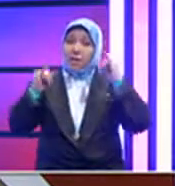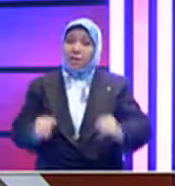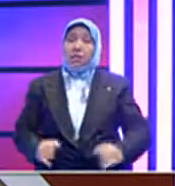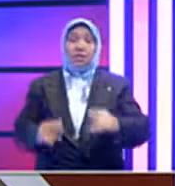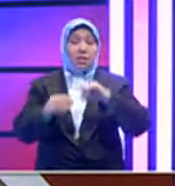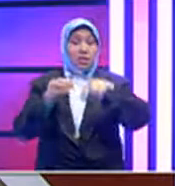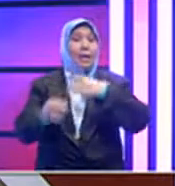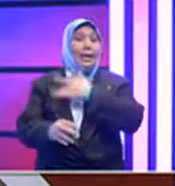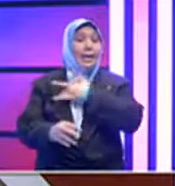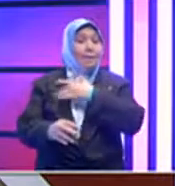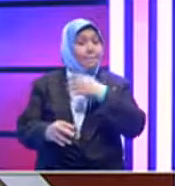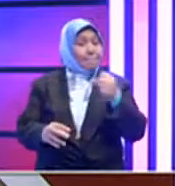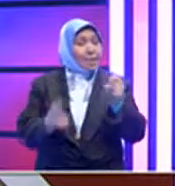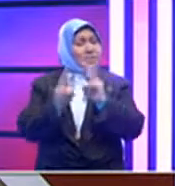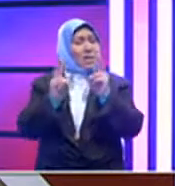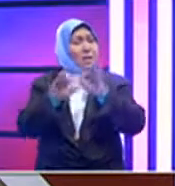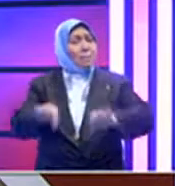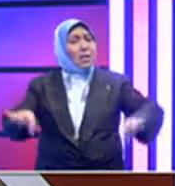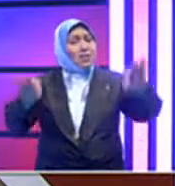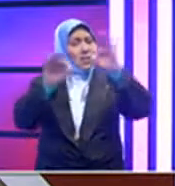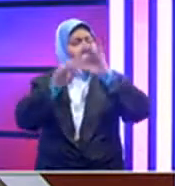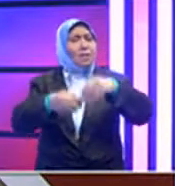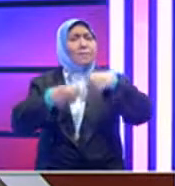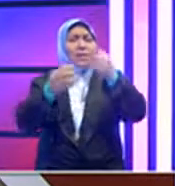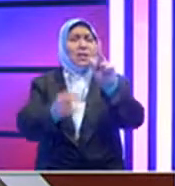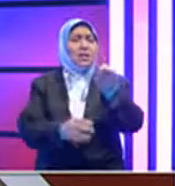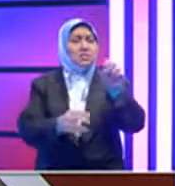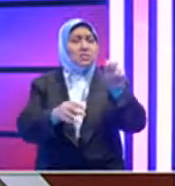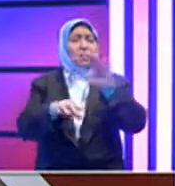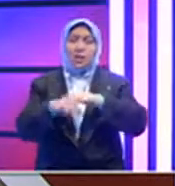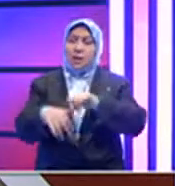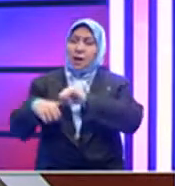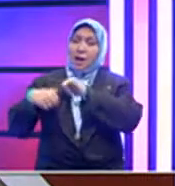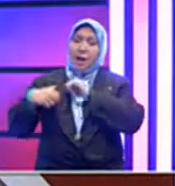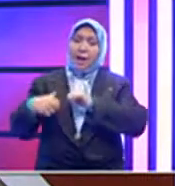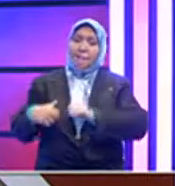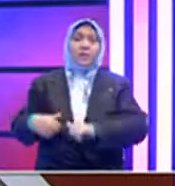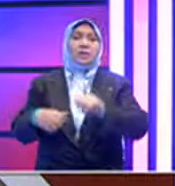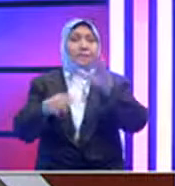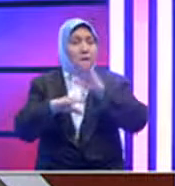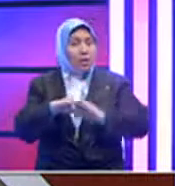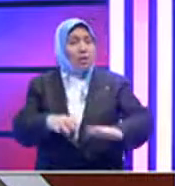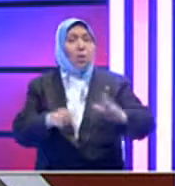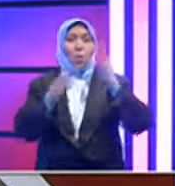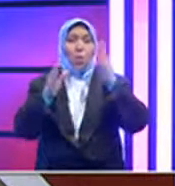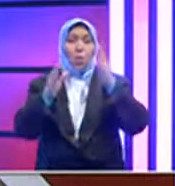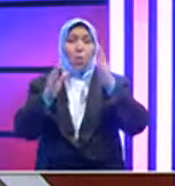pakai iman-iman ini amat penting memberi kesan kepada hakimin Alim kepada